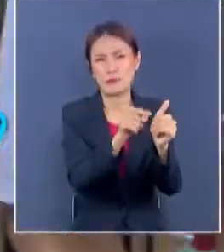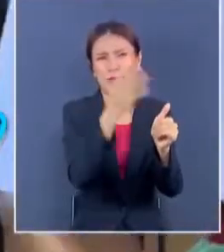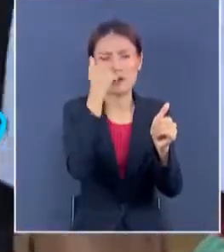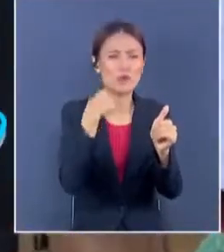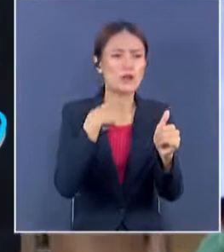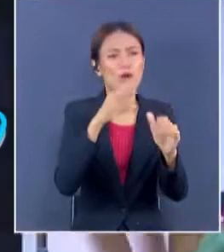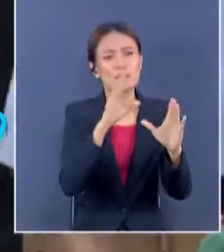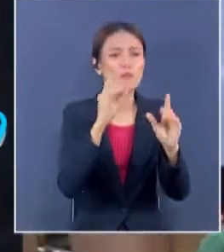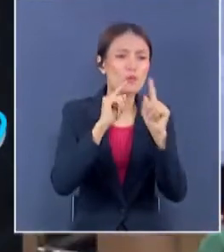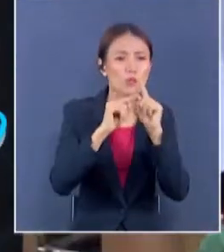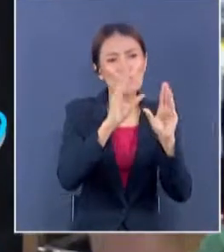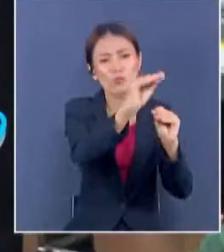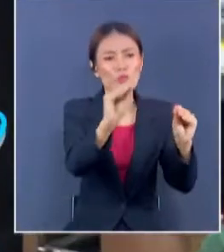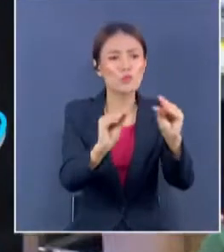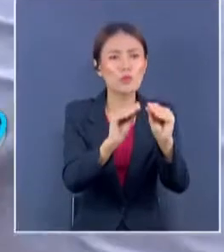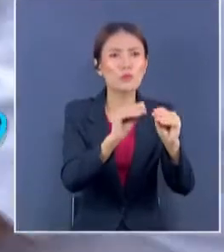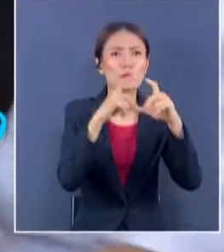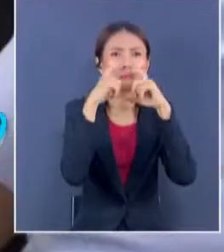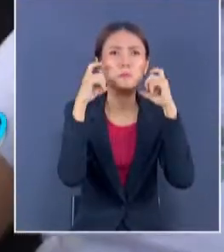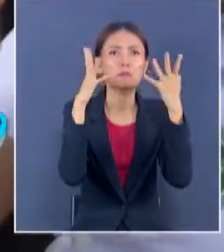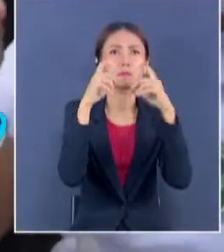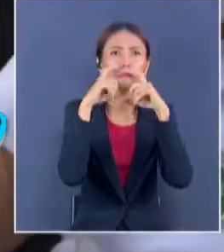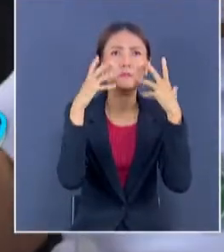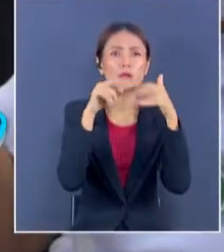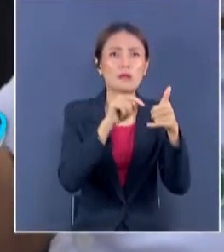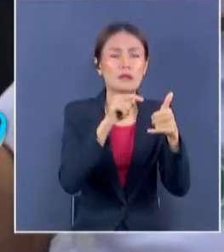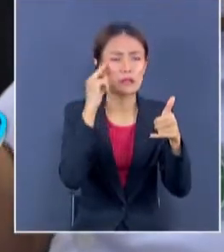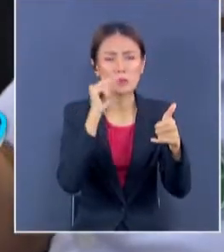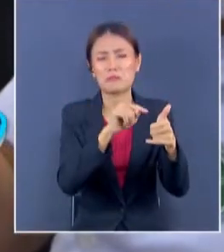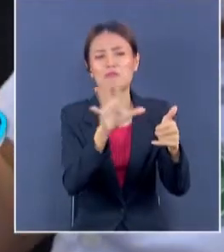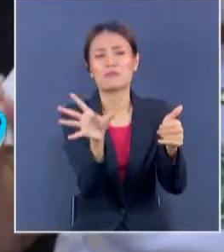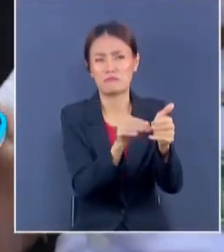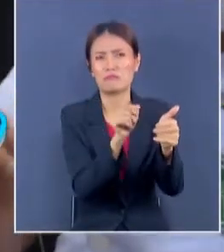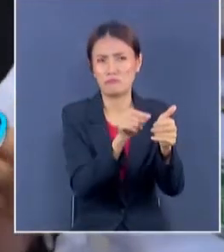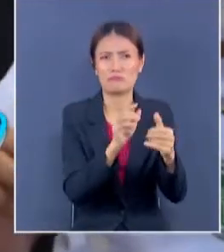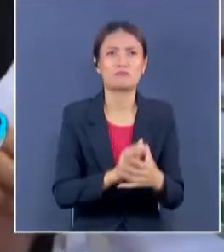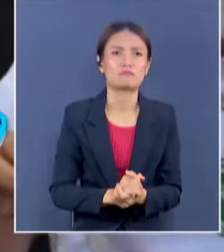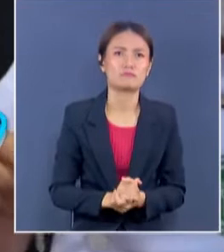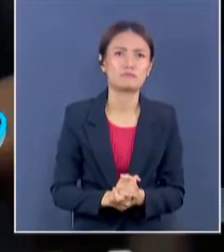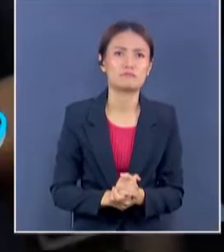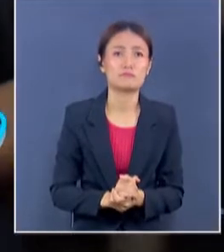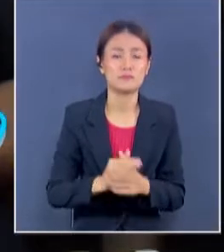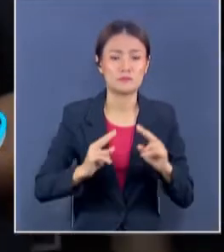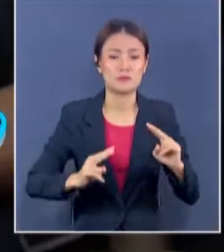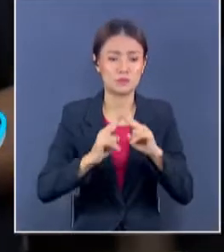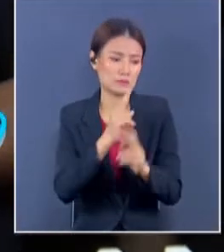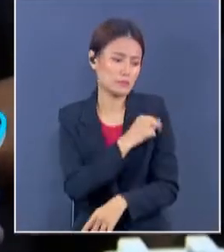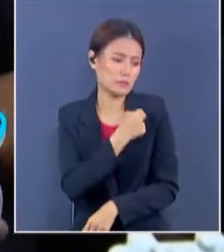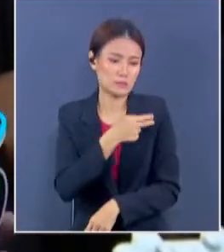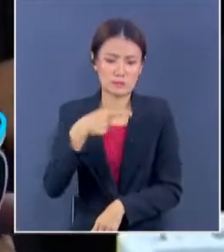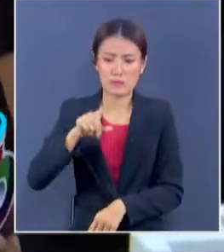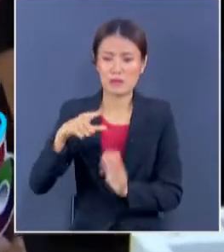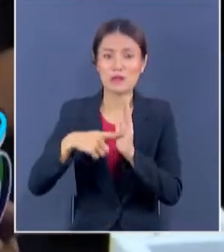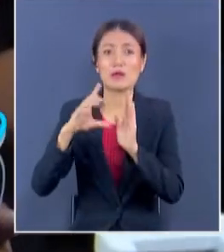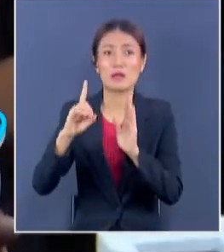คุยแล้วก็ดำเนินการประชุมกันอย่างที่เราทราบกันตามข่าวก่อนหน้านี้ด้านปลัดกระทรวงสาธารณสุขก็ระบุถึงการติดเชื้อของคุ